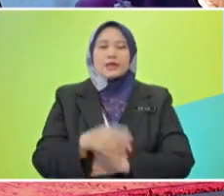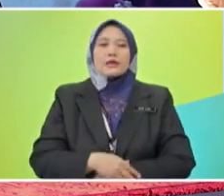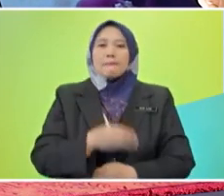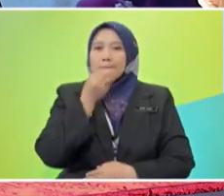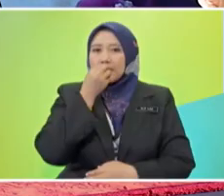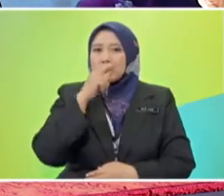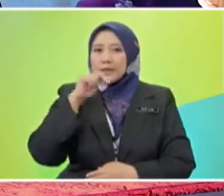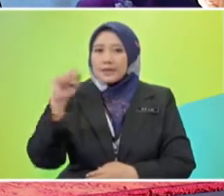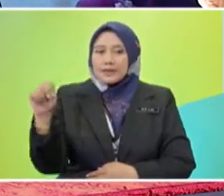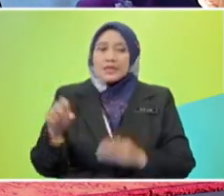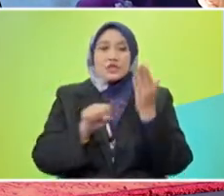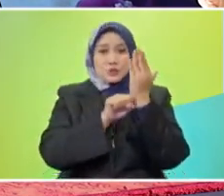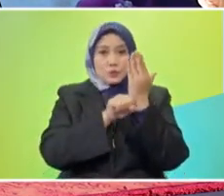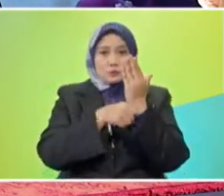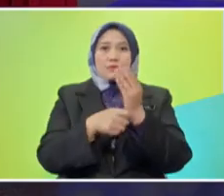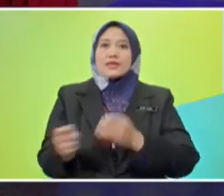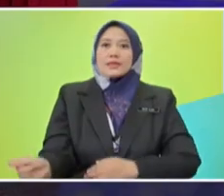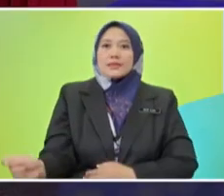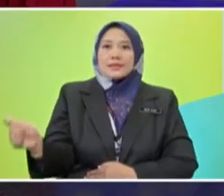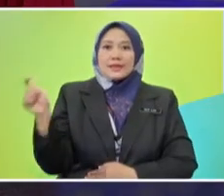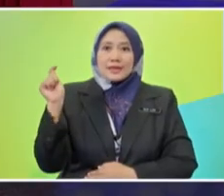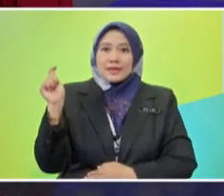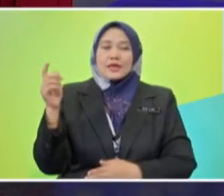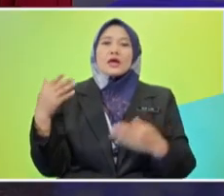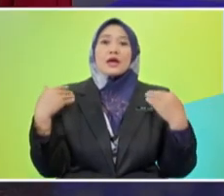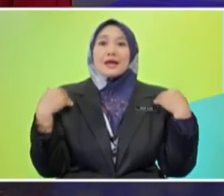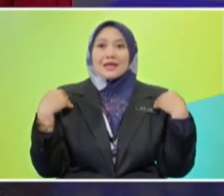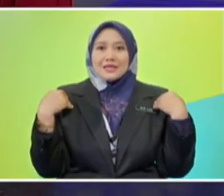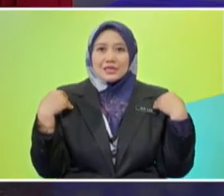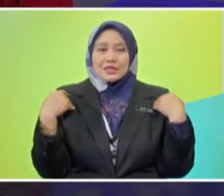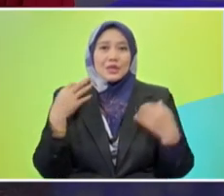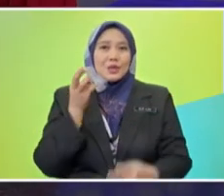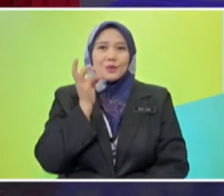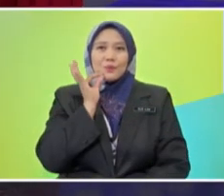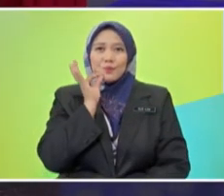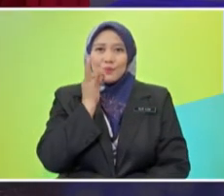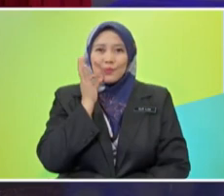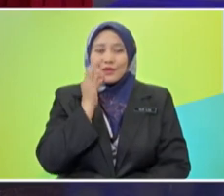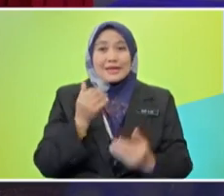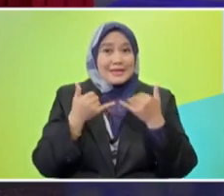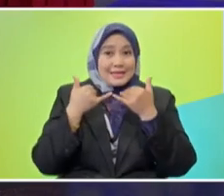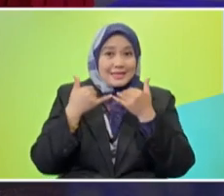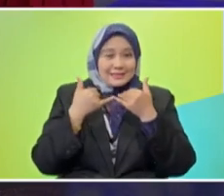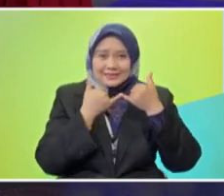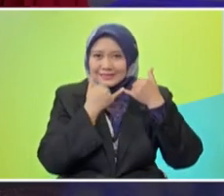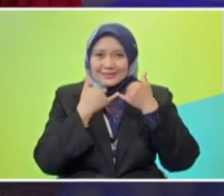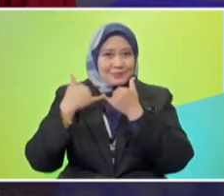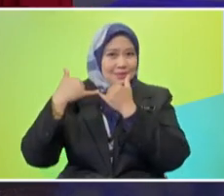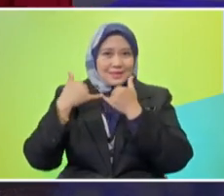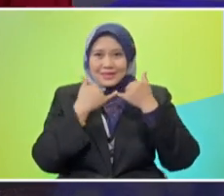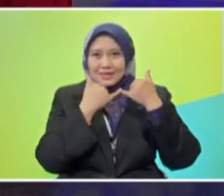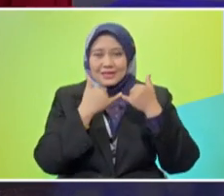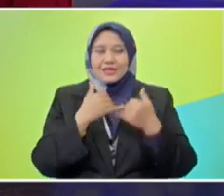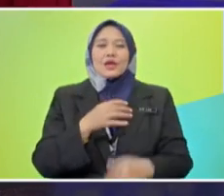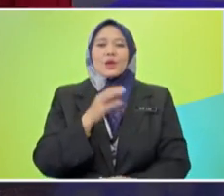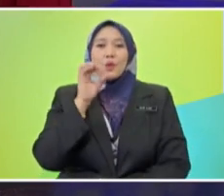ayat. Dekat depan Bang Fizi ini, oh ada buah tembikai. Ada buah oren, macam-macam buah-buahan dekat